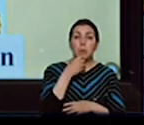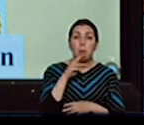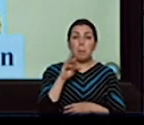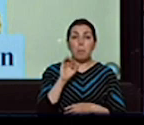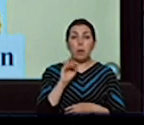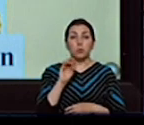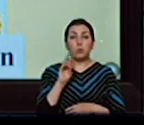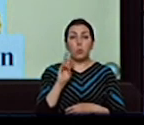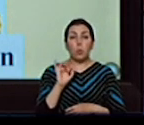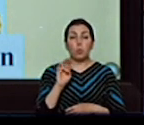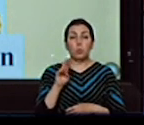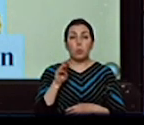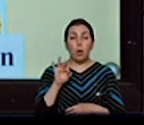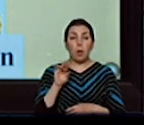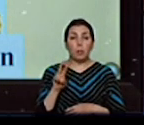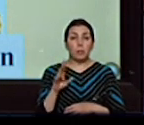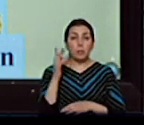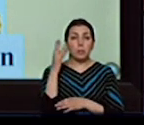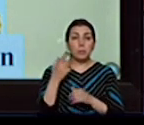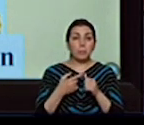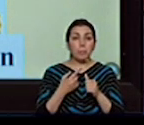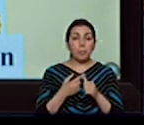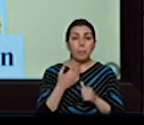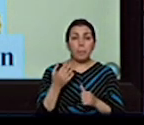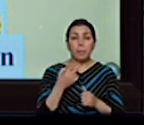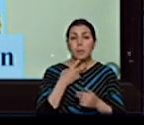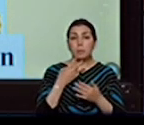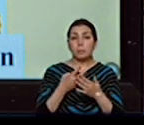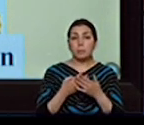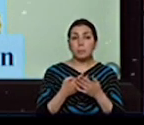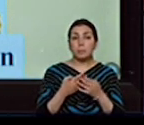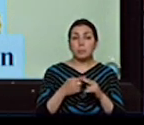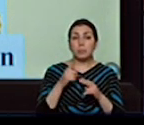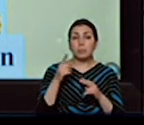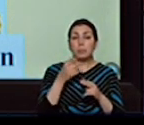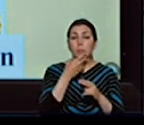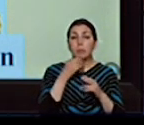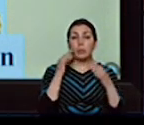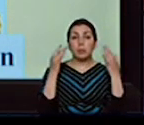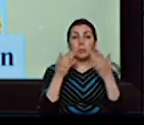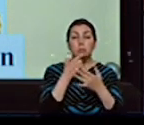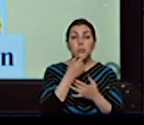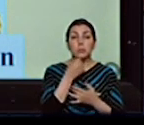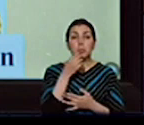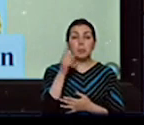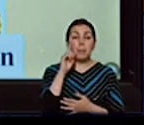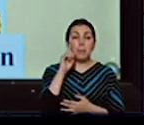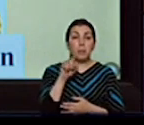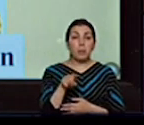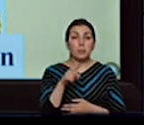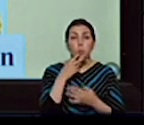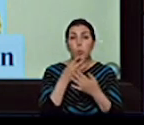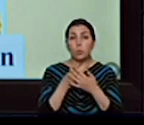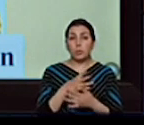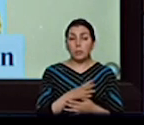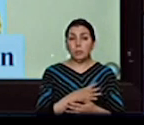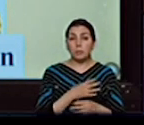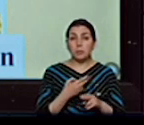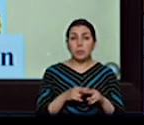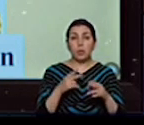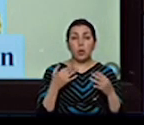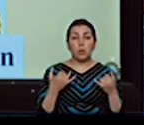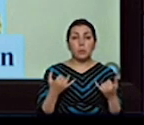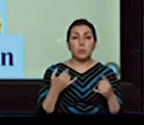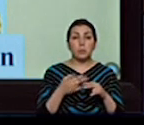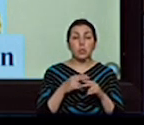yotadi. Bolajonlar, demak ko'rib turganingiz mana bu manzarali daraxtlar, siz ularni taniysiz, uchratgansiz. Hozir